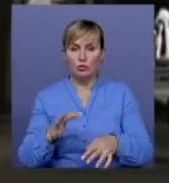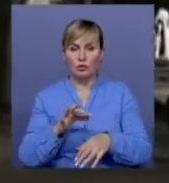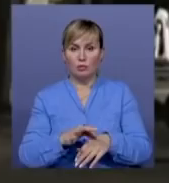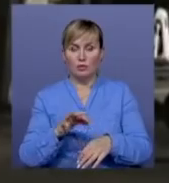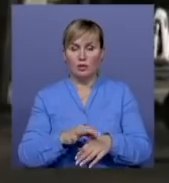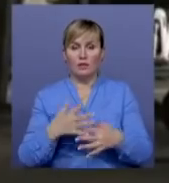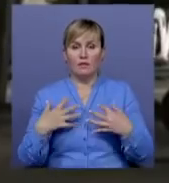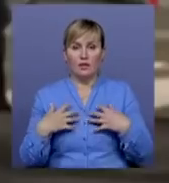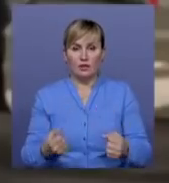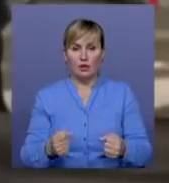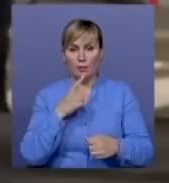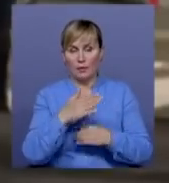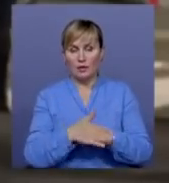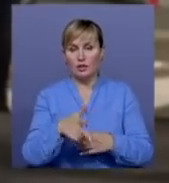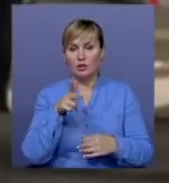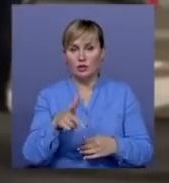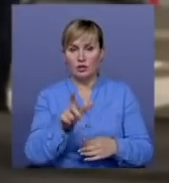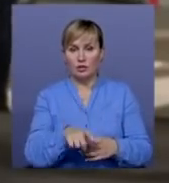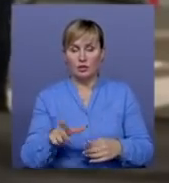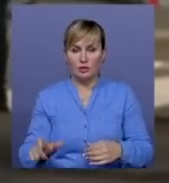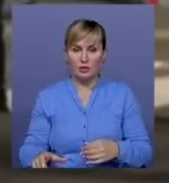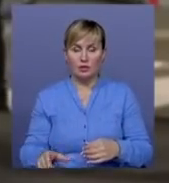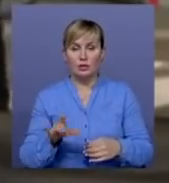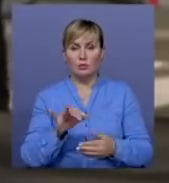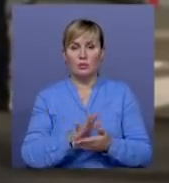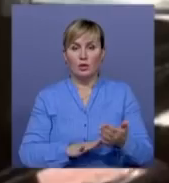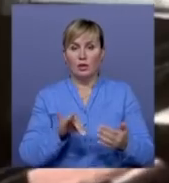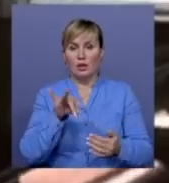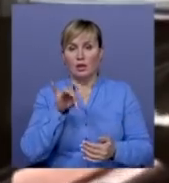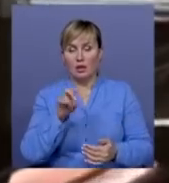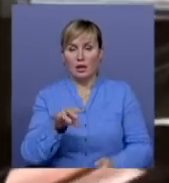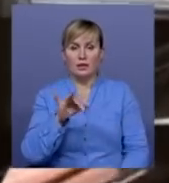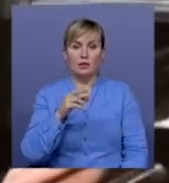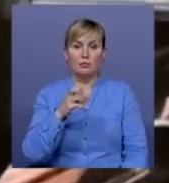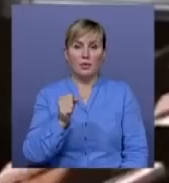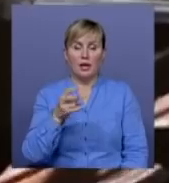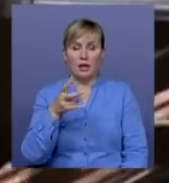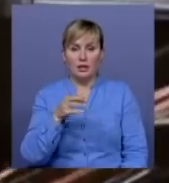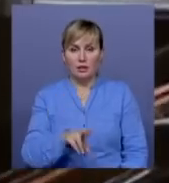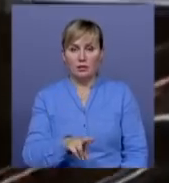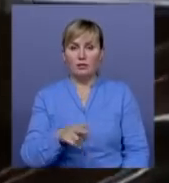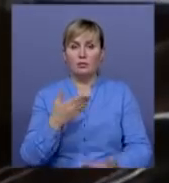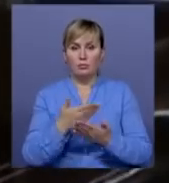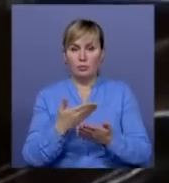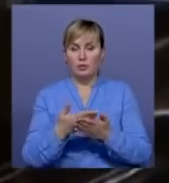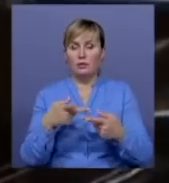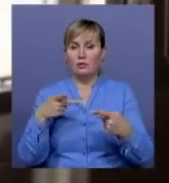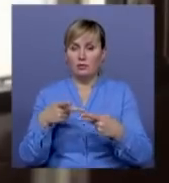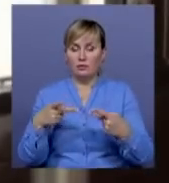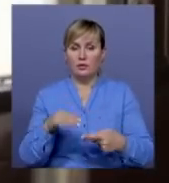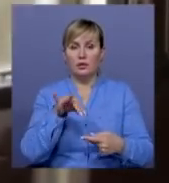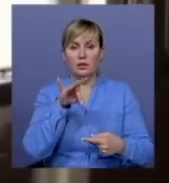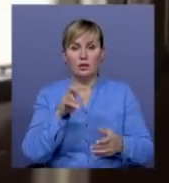заболевания. Выздоровели почти 3 тысячи человек. Следом за ней идут Иран и Испания, где те же показатели примерно равны. В